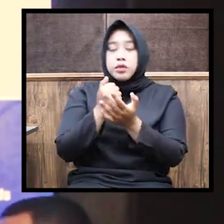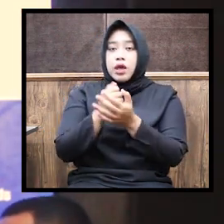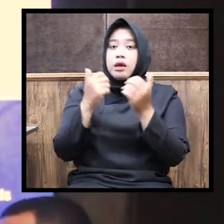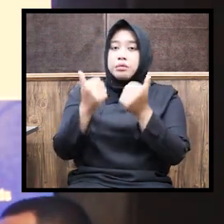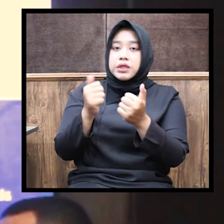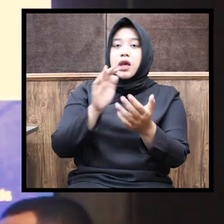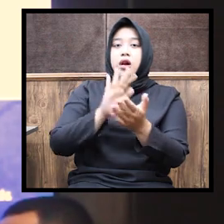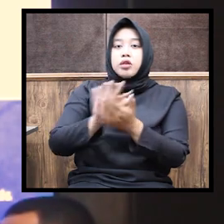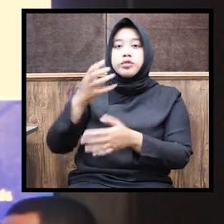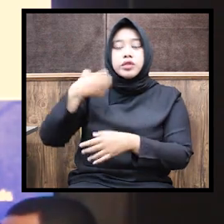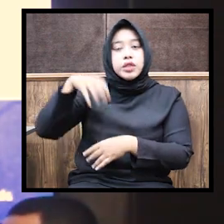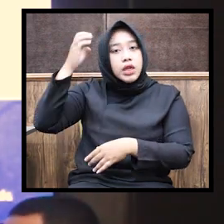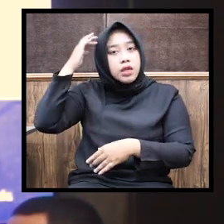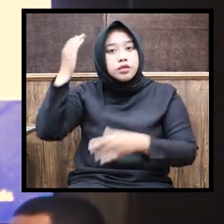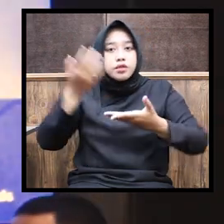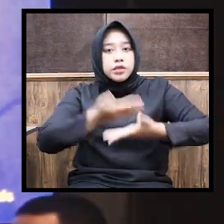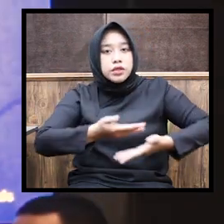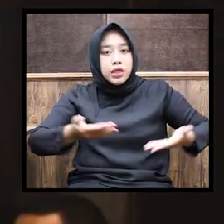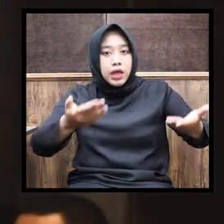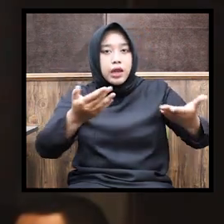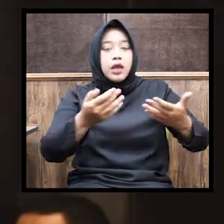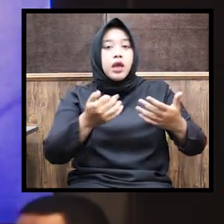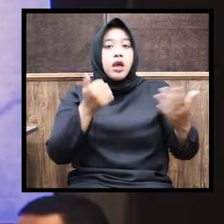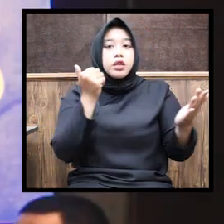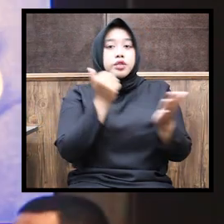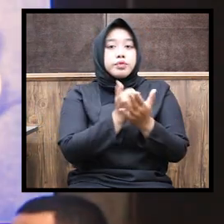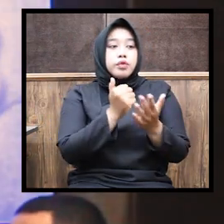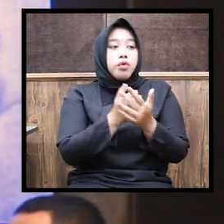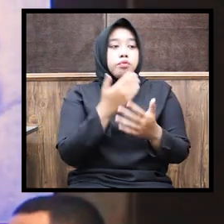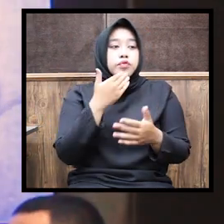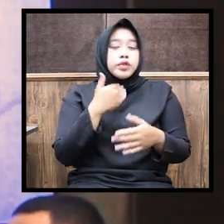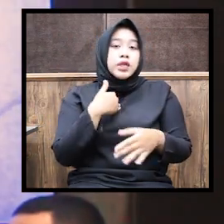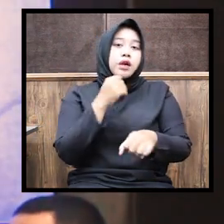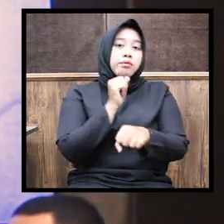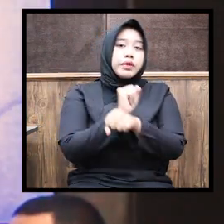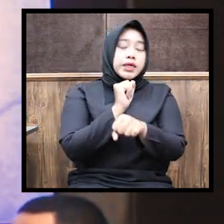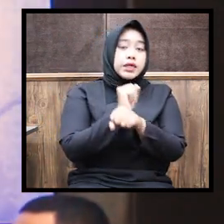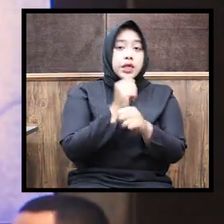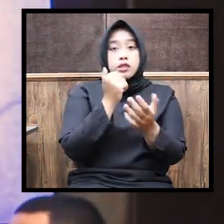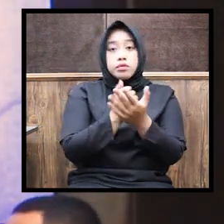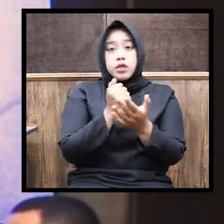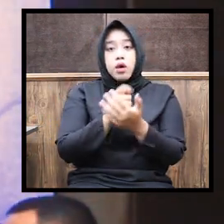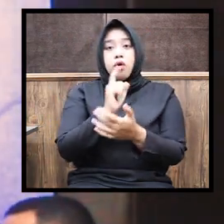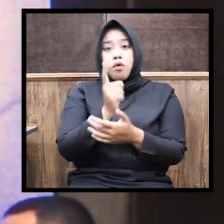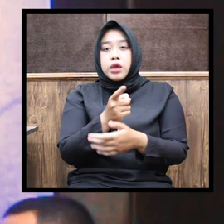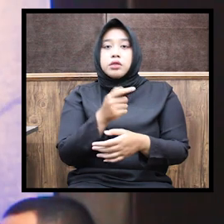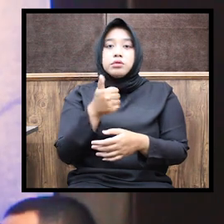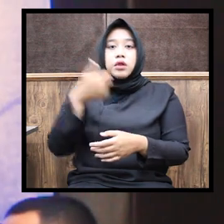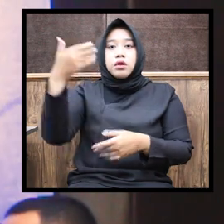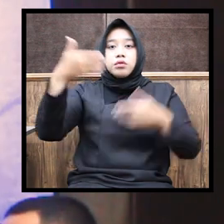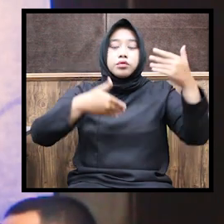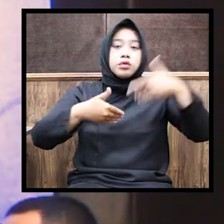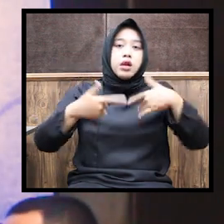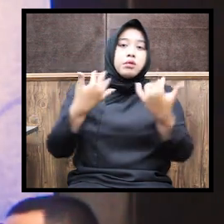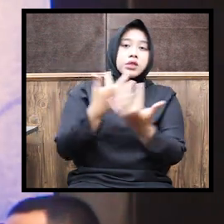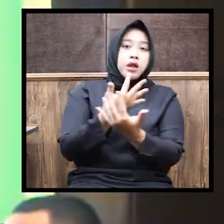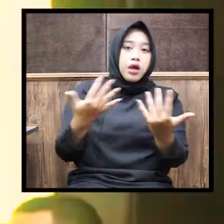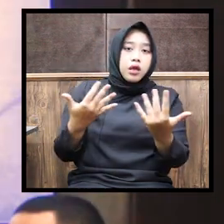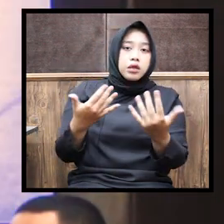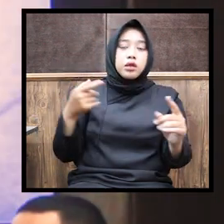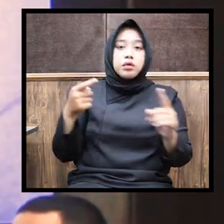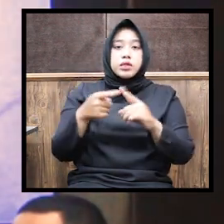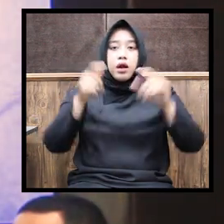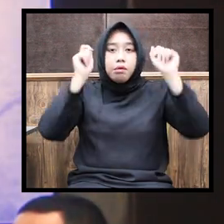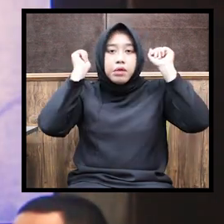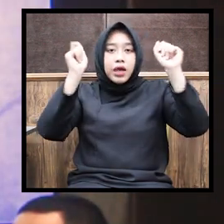sosial dinas kukmp yang sebenarnya punya pekerjaan juga yang sebenarnya harus bisa kunjung ke masyarakat untuk bisa mengamanyakan